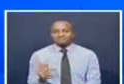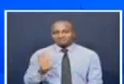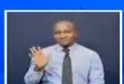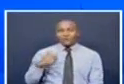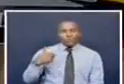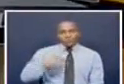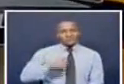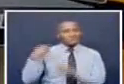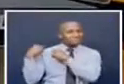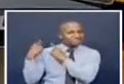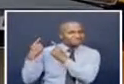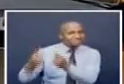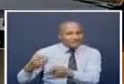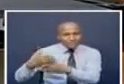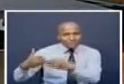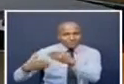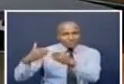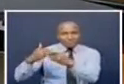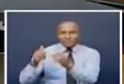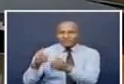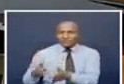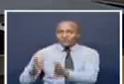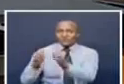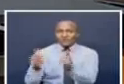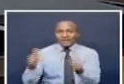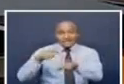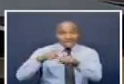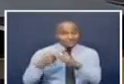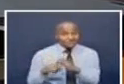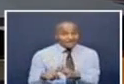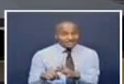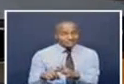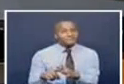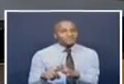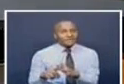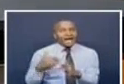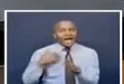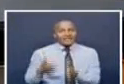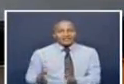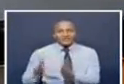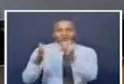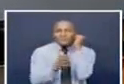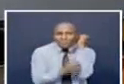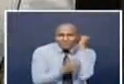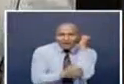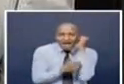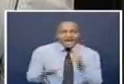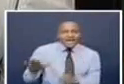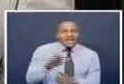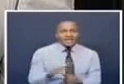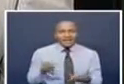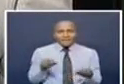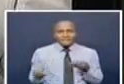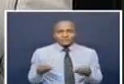tukitengeneza barabara. Nafikiri tuliangazia kabisa vile tulianza. Kulikuwa na barabara mbaya sana katika kaunti ya Busia. Ndipo sasa